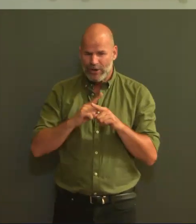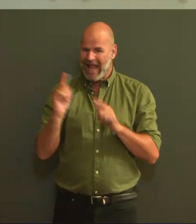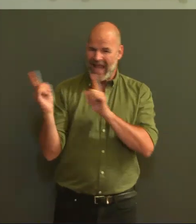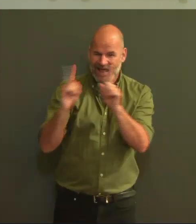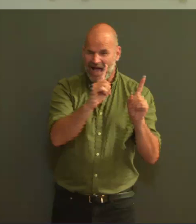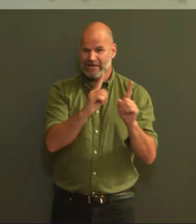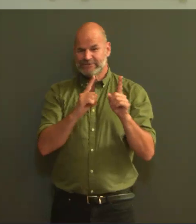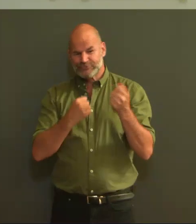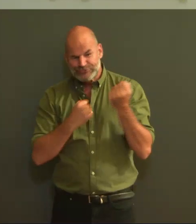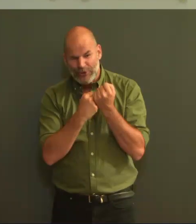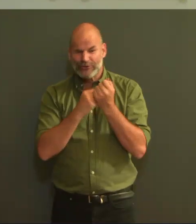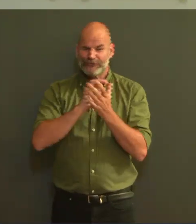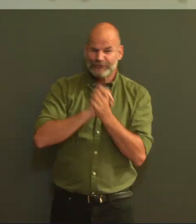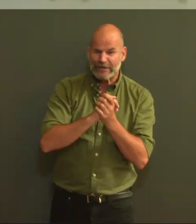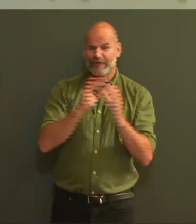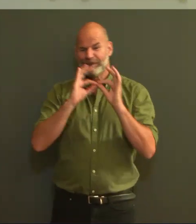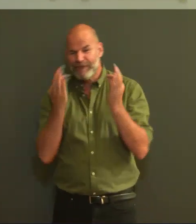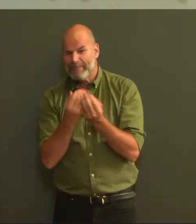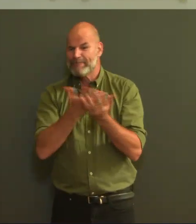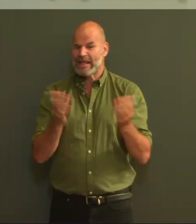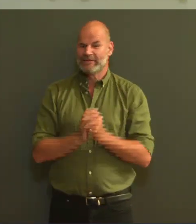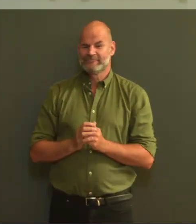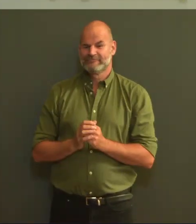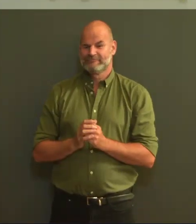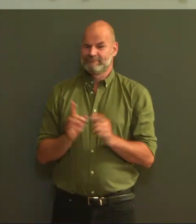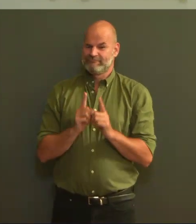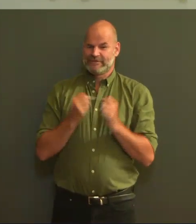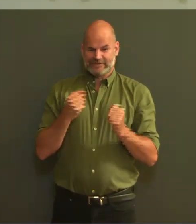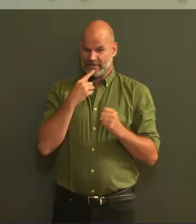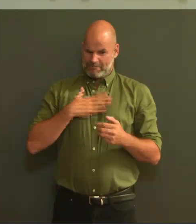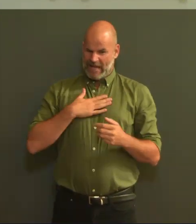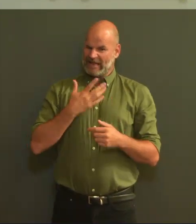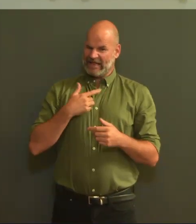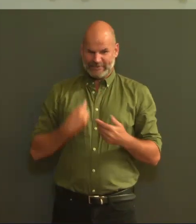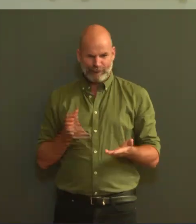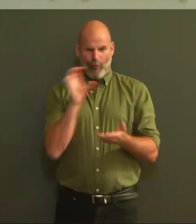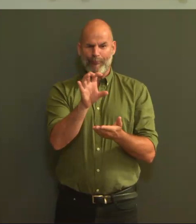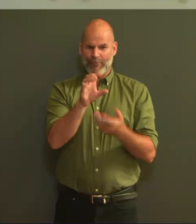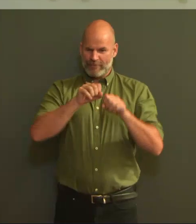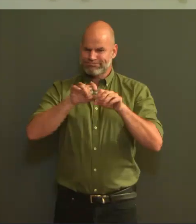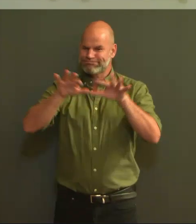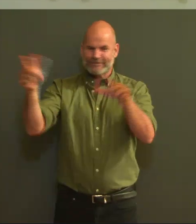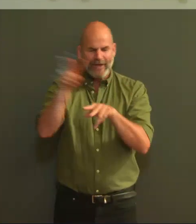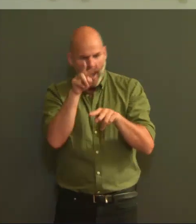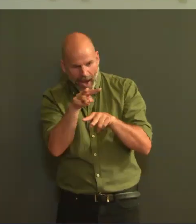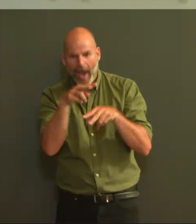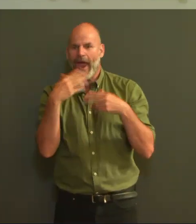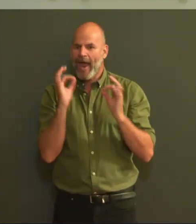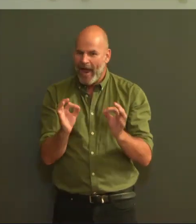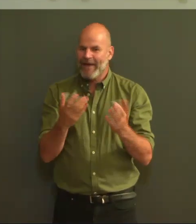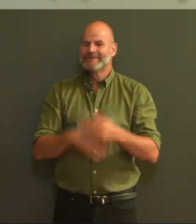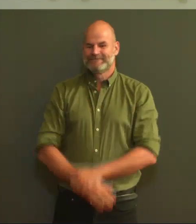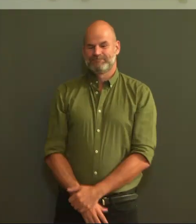familie via de sociale media. Om ervoor te zorgen dat deze boodschap iedereen bereikt, zullen er vanaf vandaag